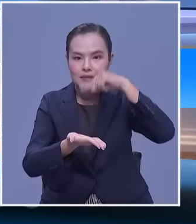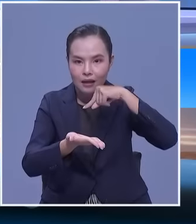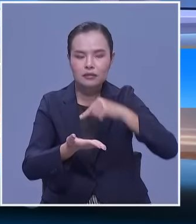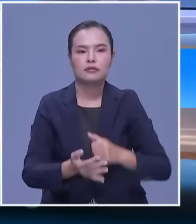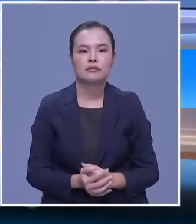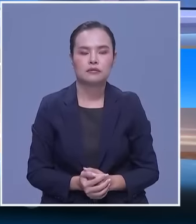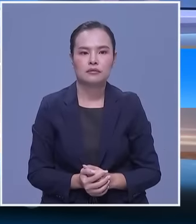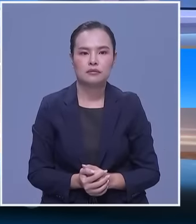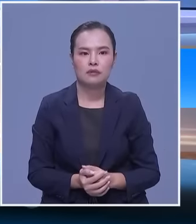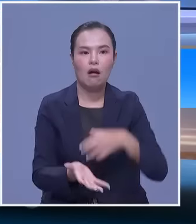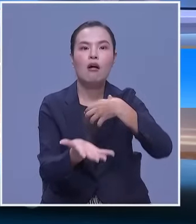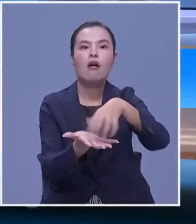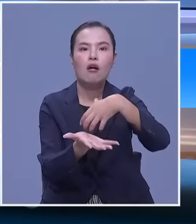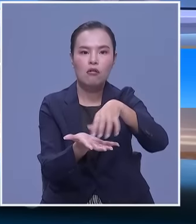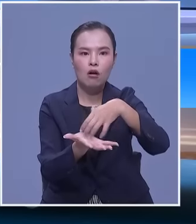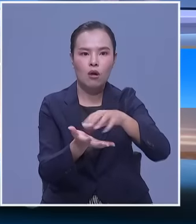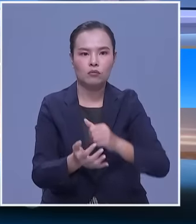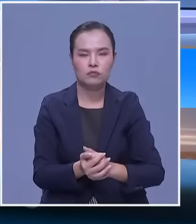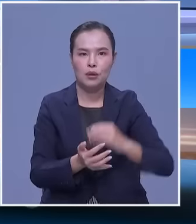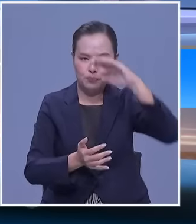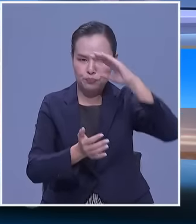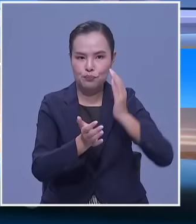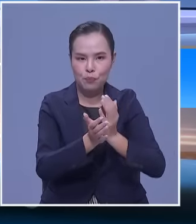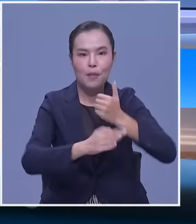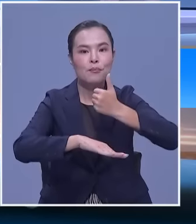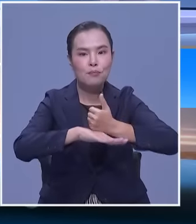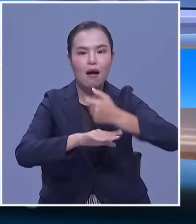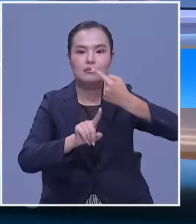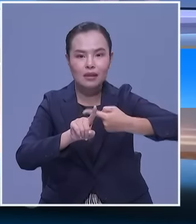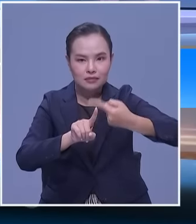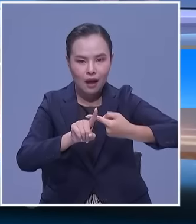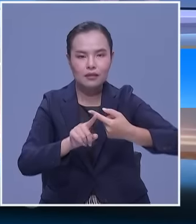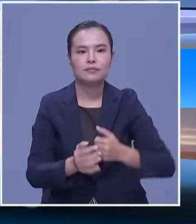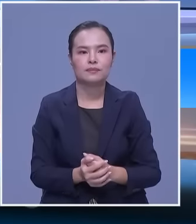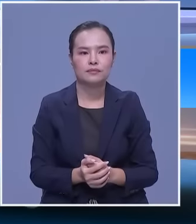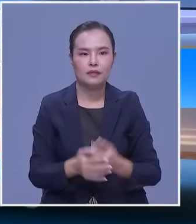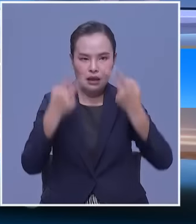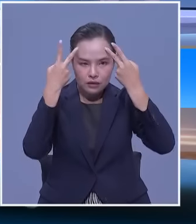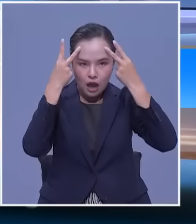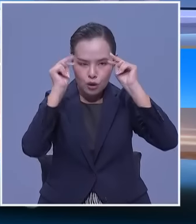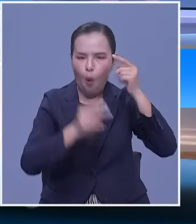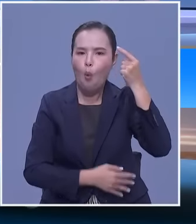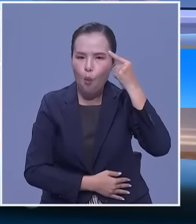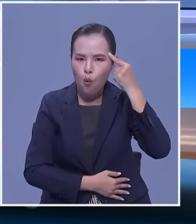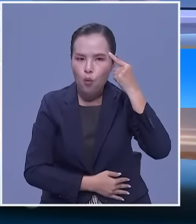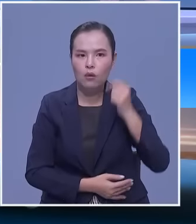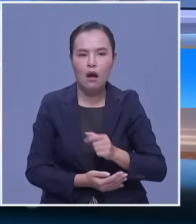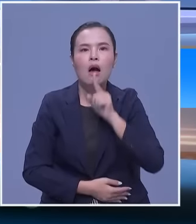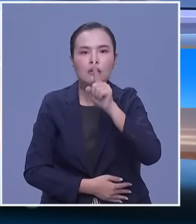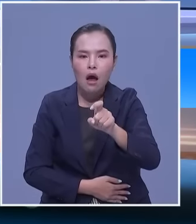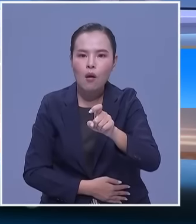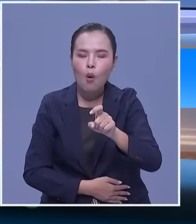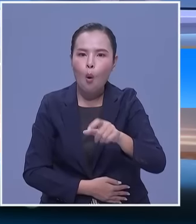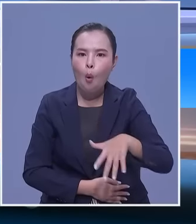แล้วก็ได้รับการรายงานจากท่านิตรพันเพชรนะครับรักษาการบตรท่านนายกพอทราบเรื่องถึงกับถามเลยว่า